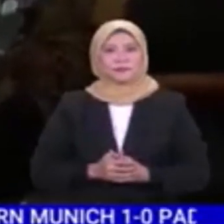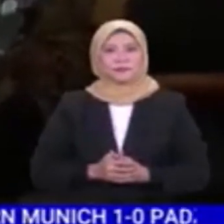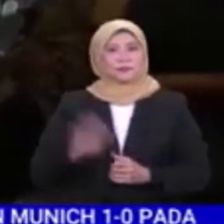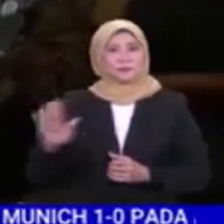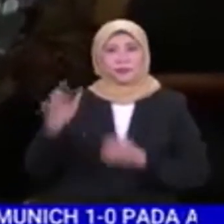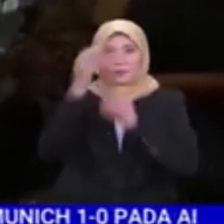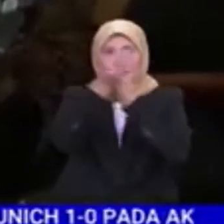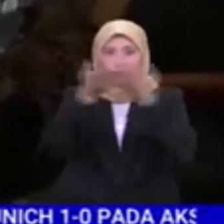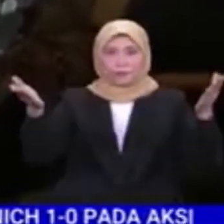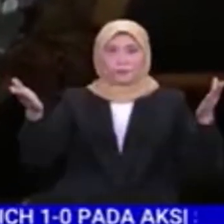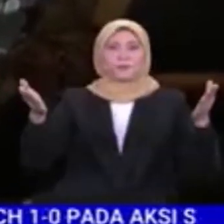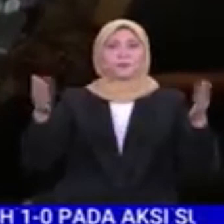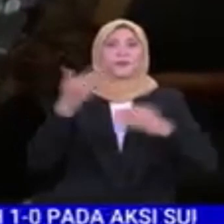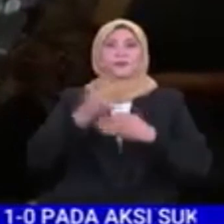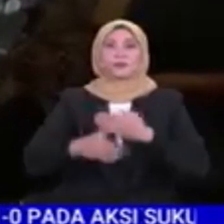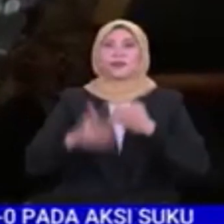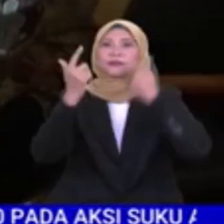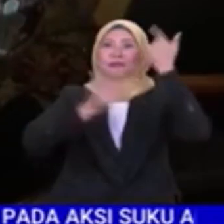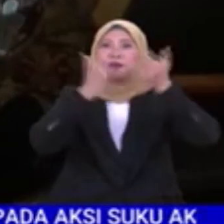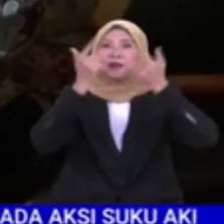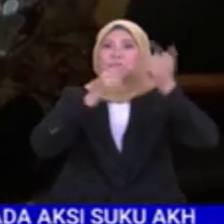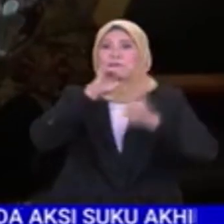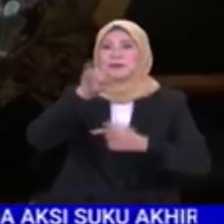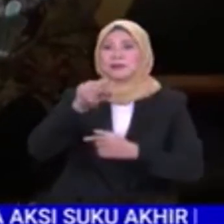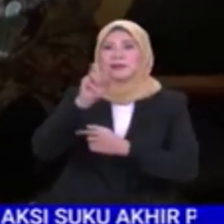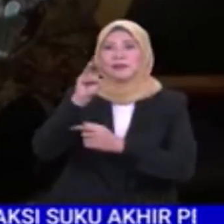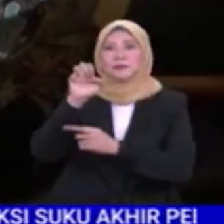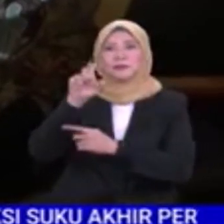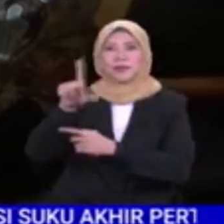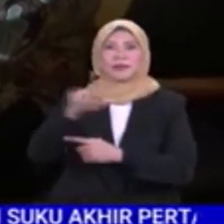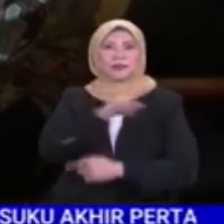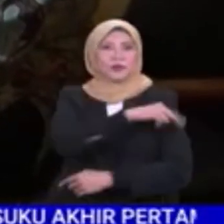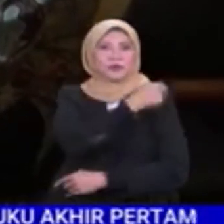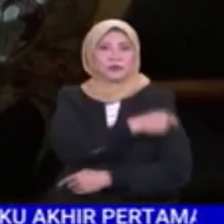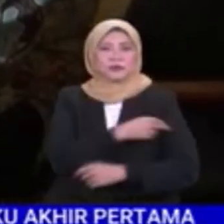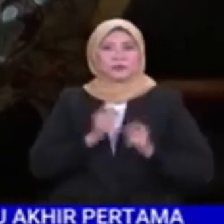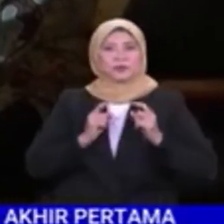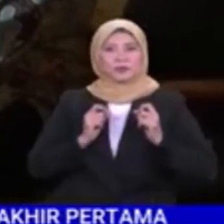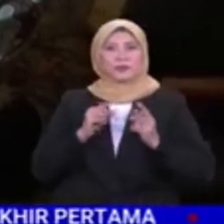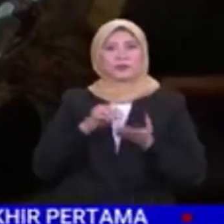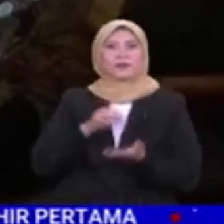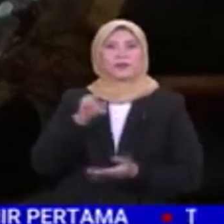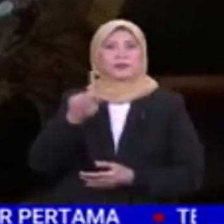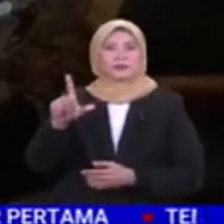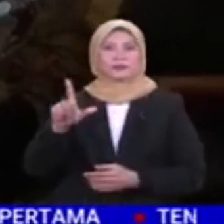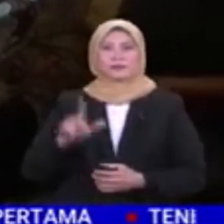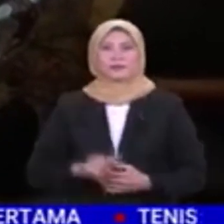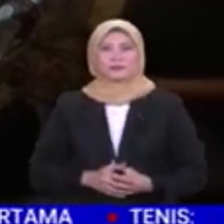Beliau memaklumkan perkara itu selepas melawat Jamal di sebuah hospital swasta di ibu negara.